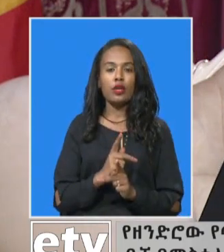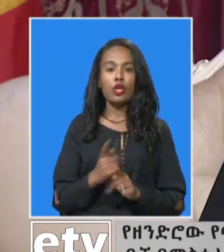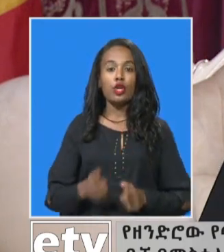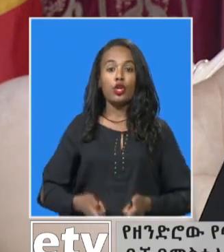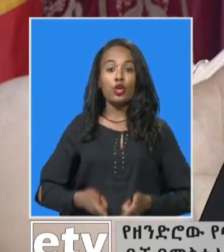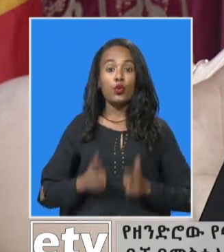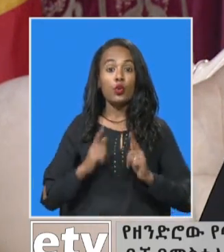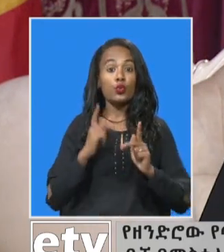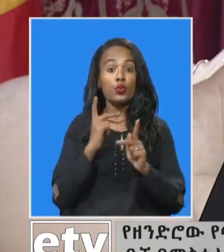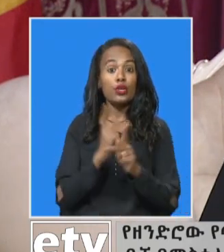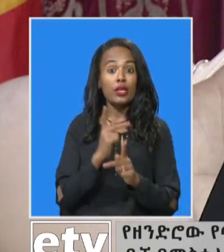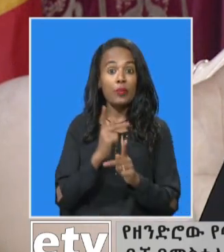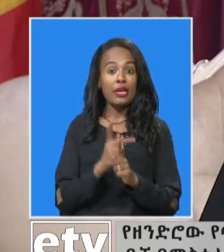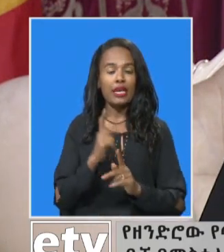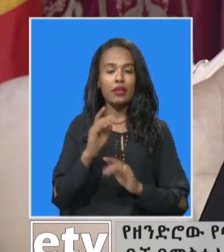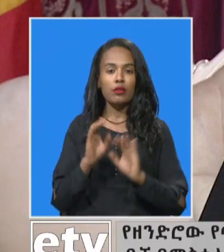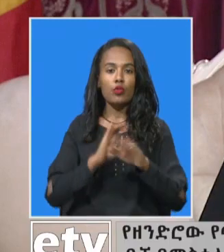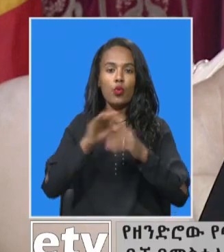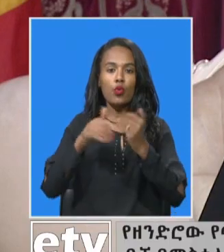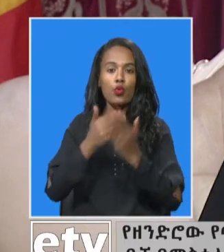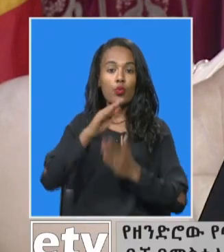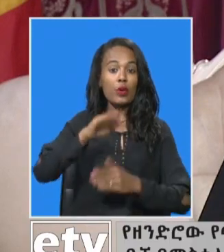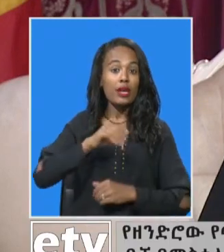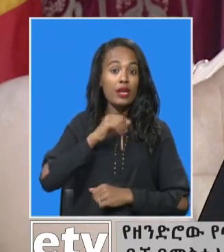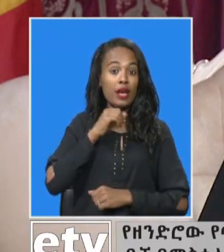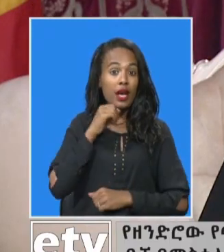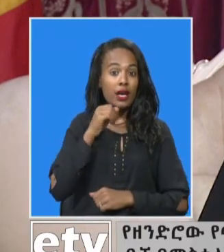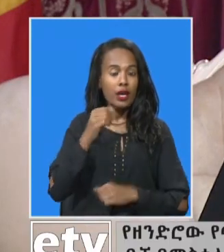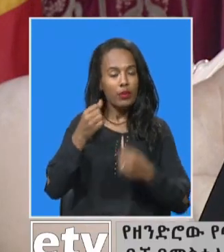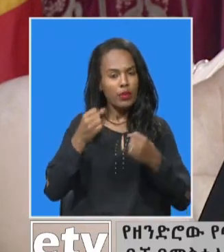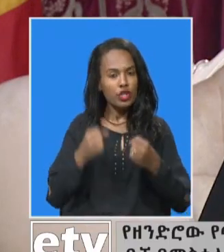የህይወቱ እንዲጠበቅለት ተደርጎ ሁሉም እንዳይቀር